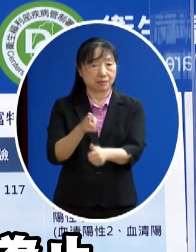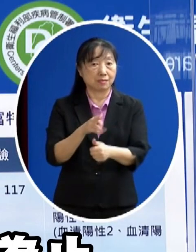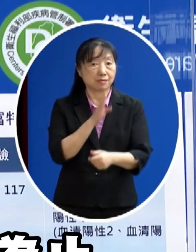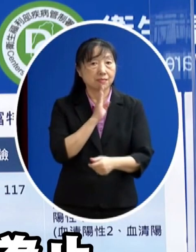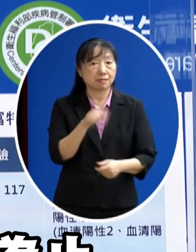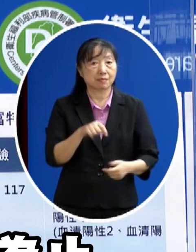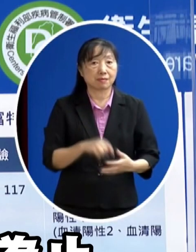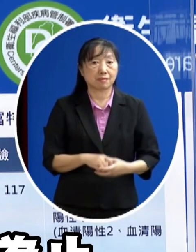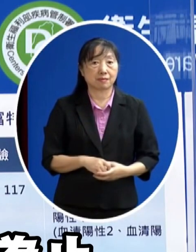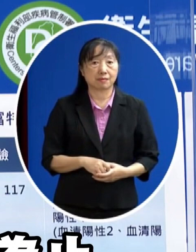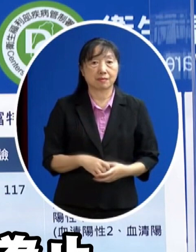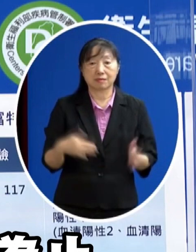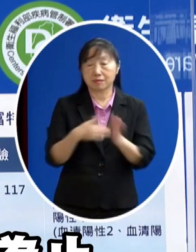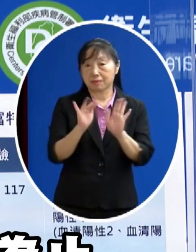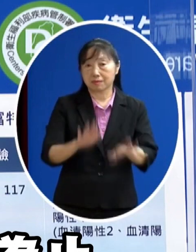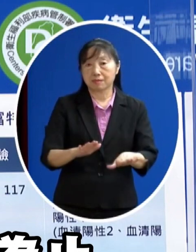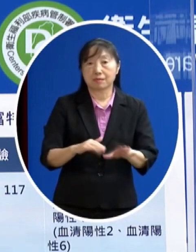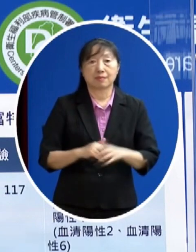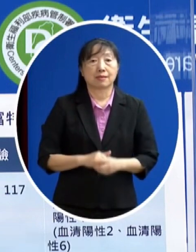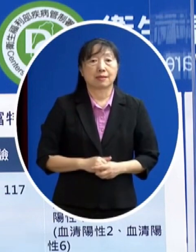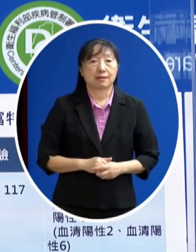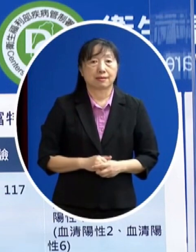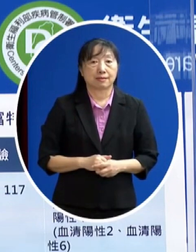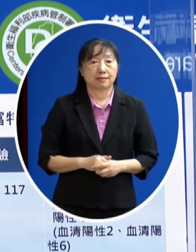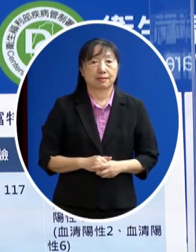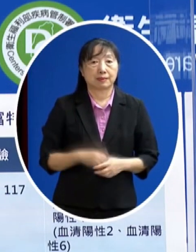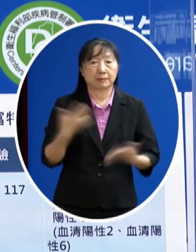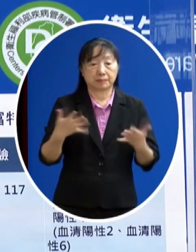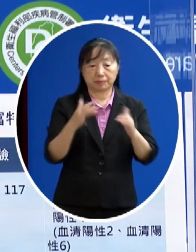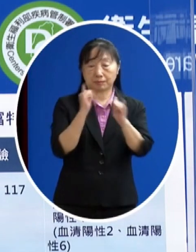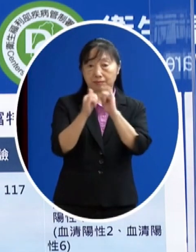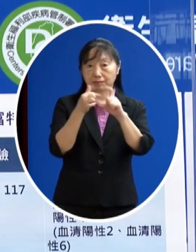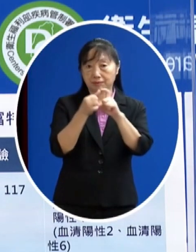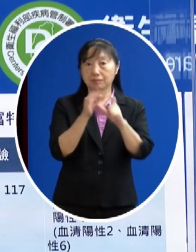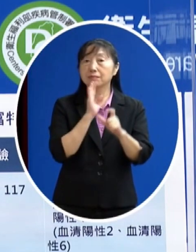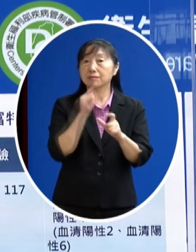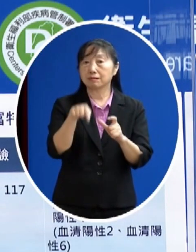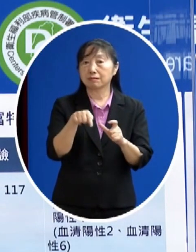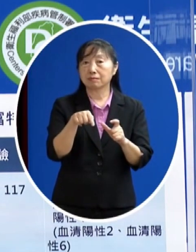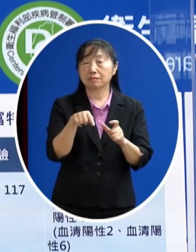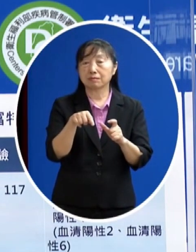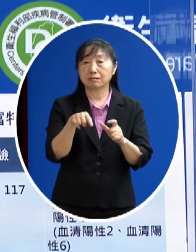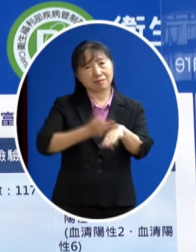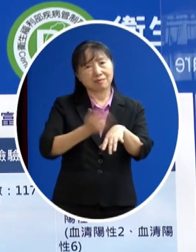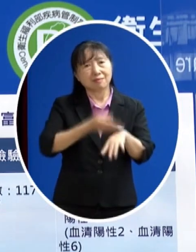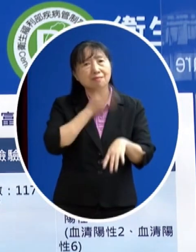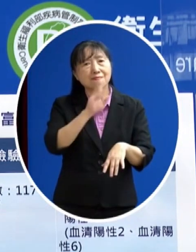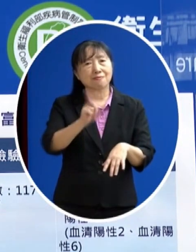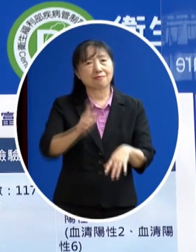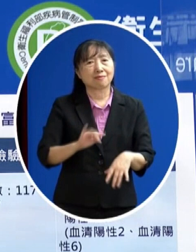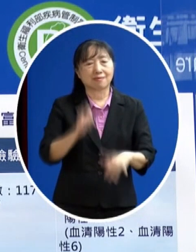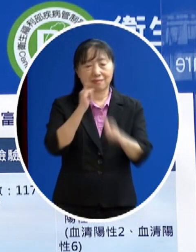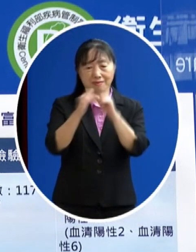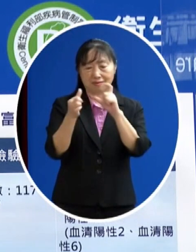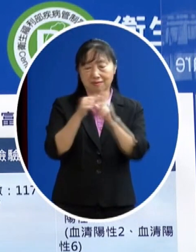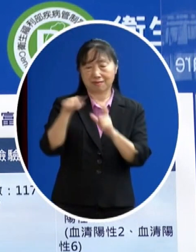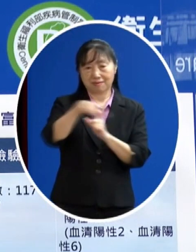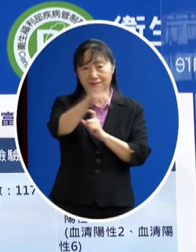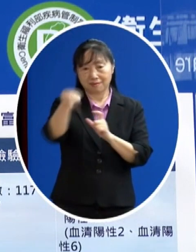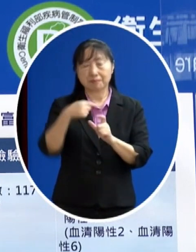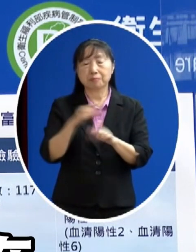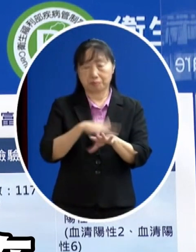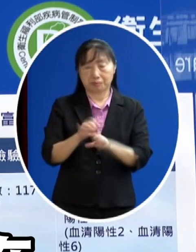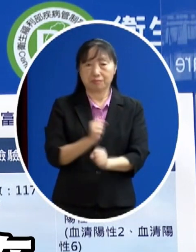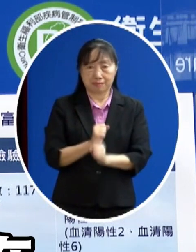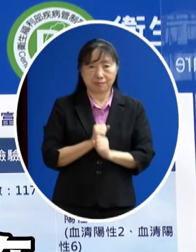基本上在这波到目前为止，我想大概社区的警戒至少要看到五月中。不过社区我们只能提高警